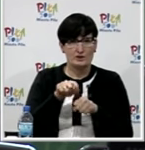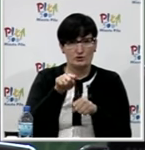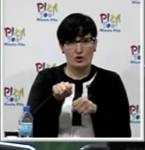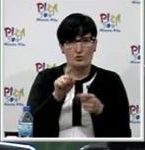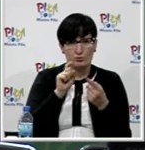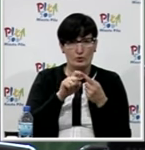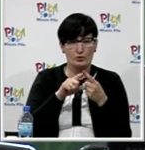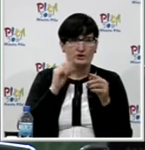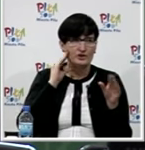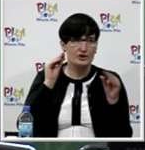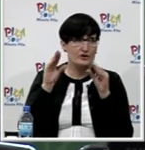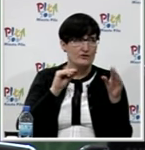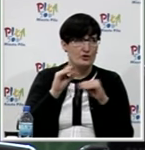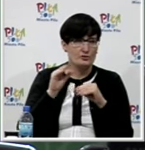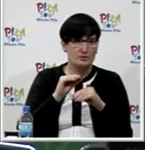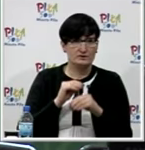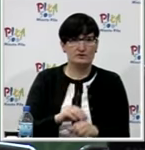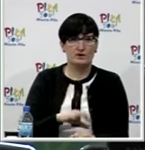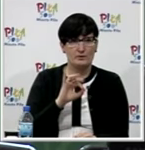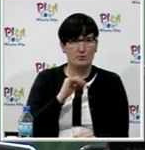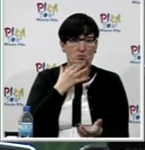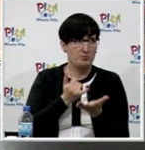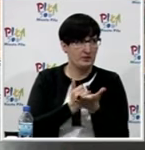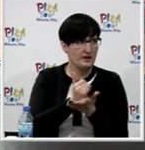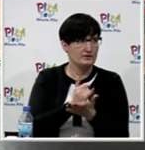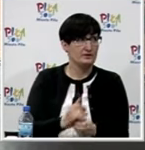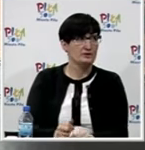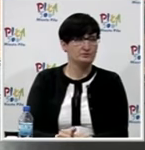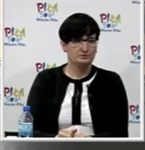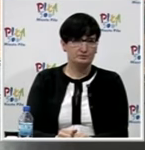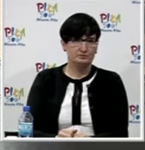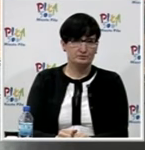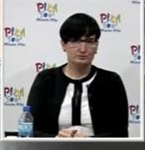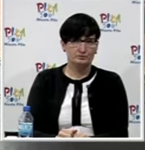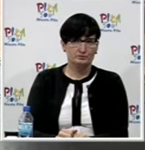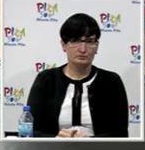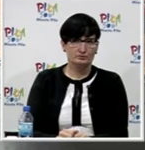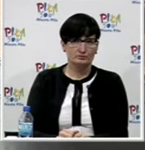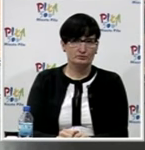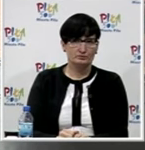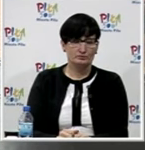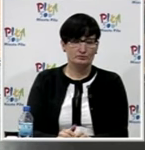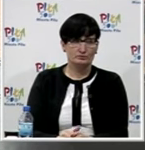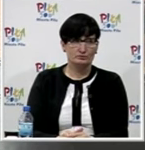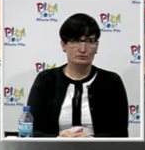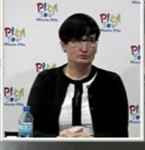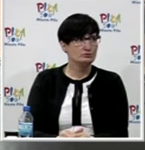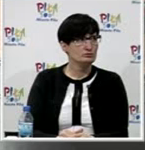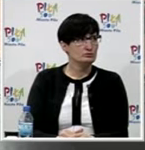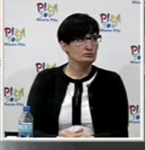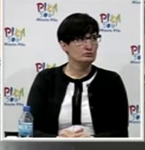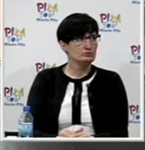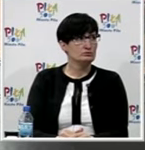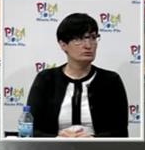w sprawie interpelacji i zapytań radnych. Czy do zgłoszonych interpelacji i zapytań są jakieś głosy? Nie